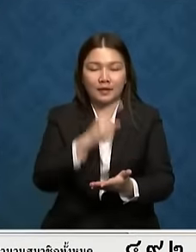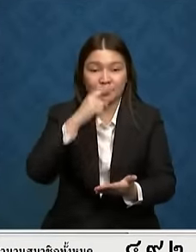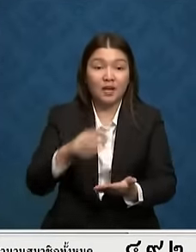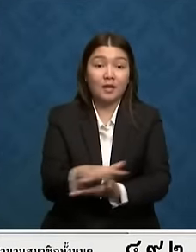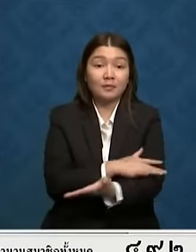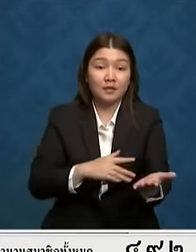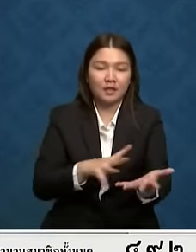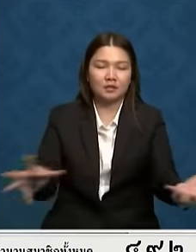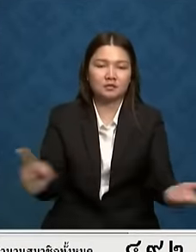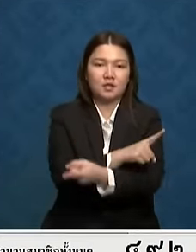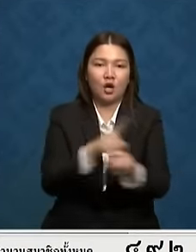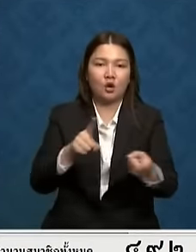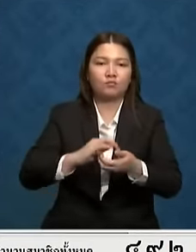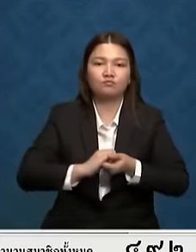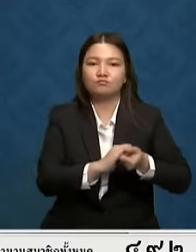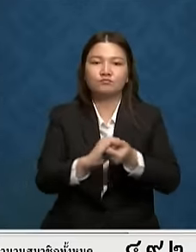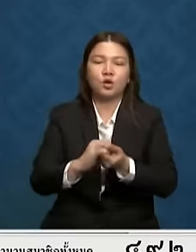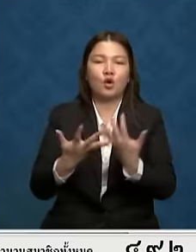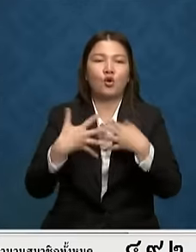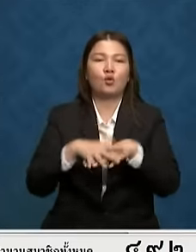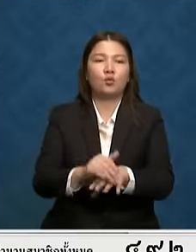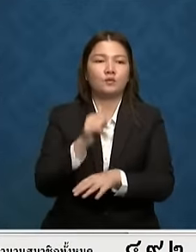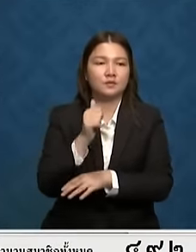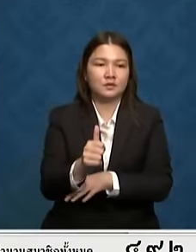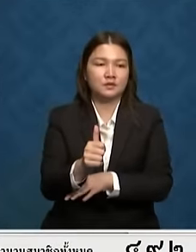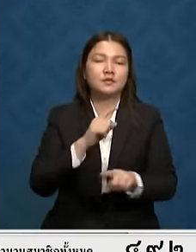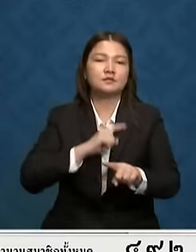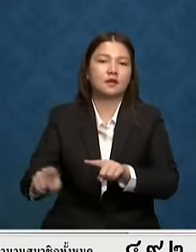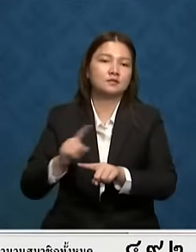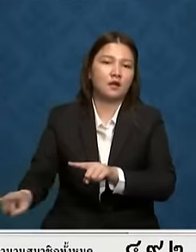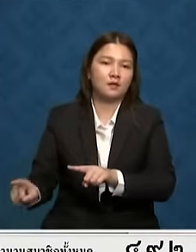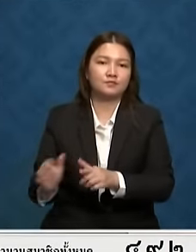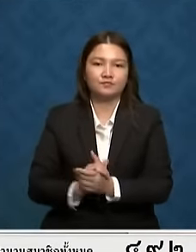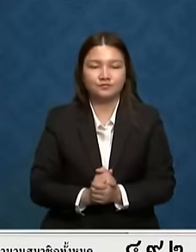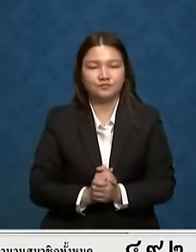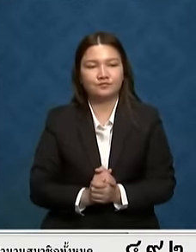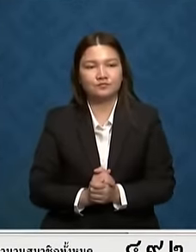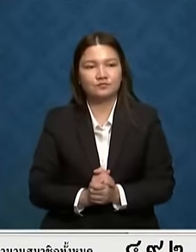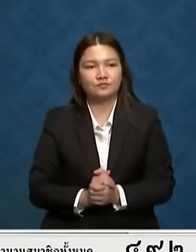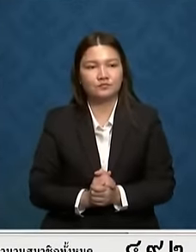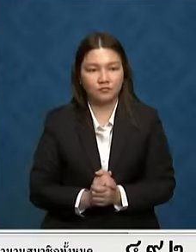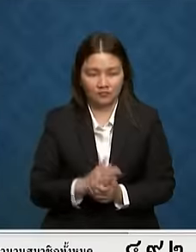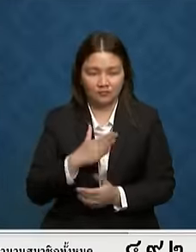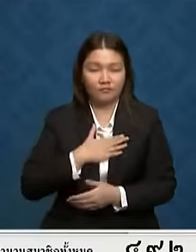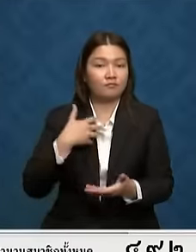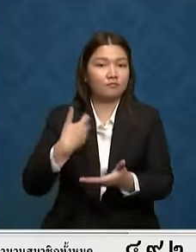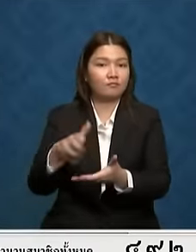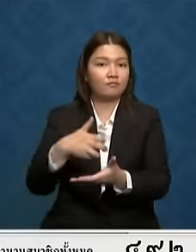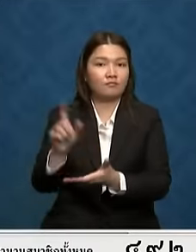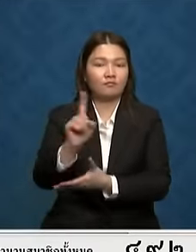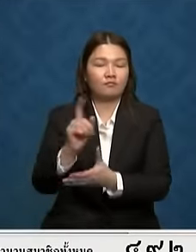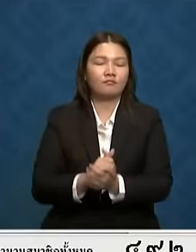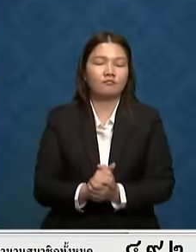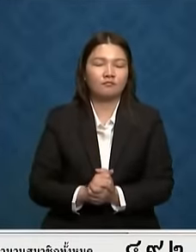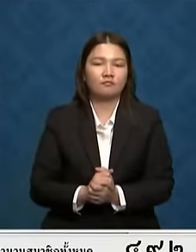ปองดองในสังคมและประเทศชาติอย่างไรดิฉันจะขอใช้เวลาณโอกาสนี้นะคะท่าน